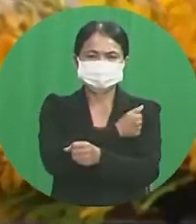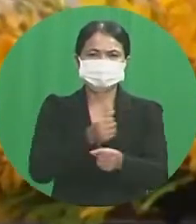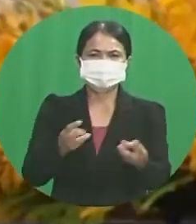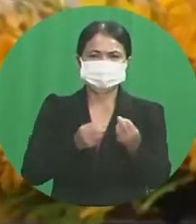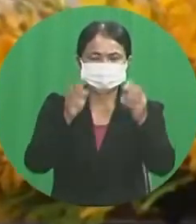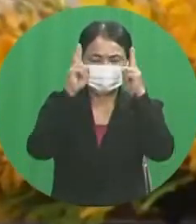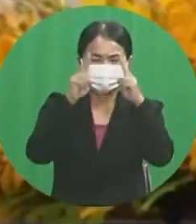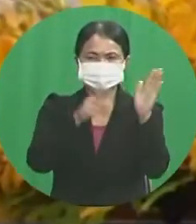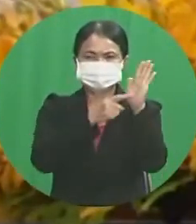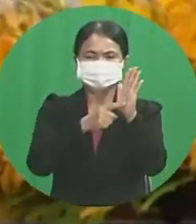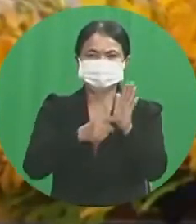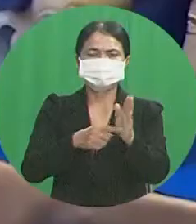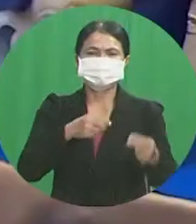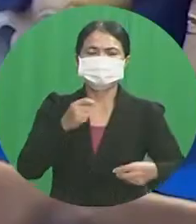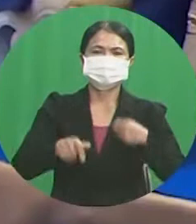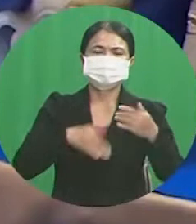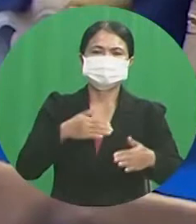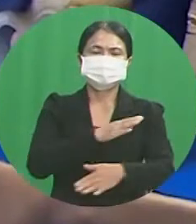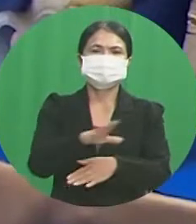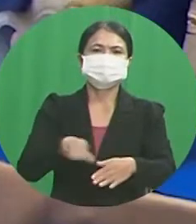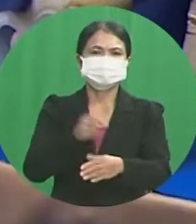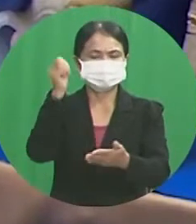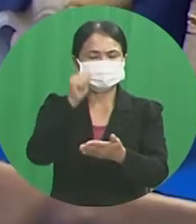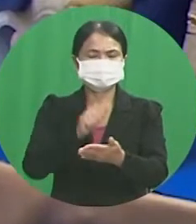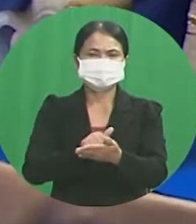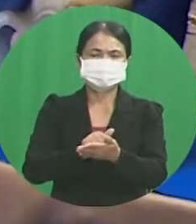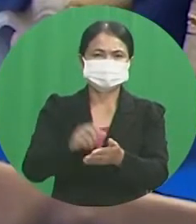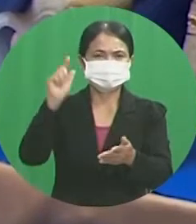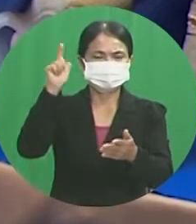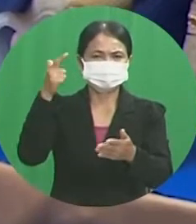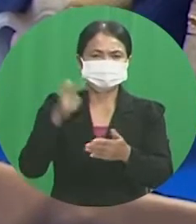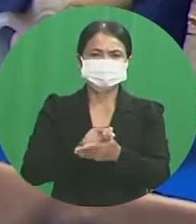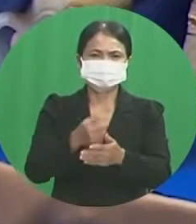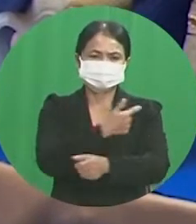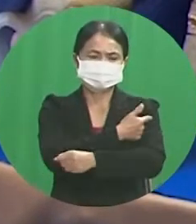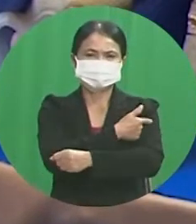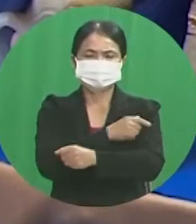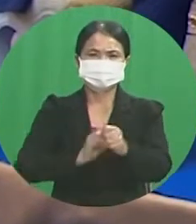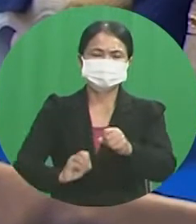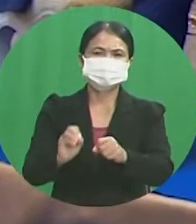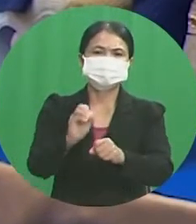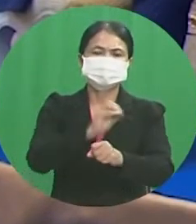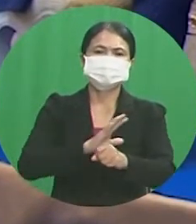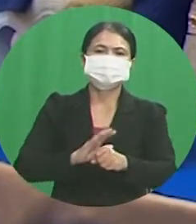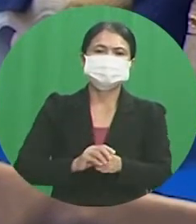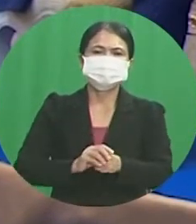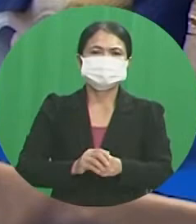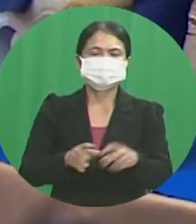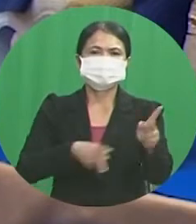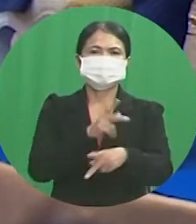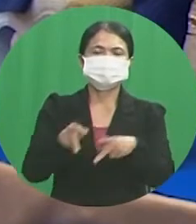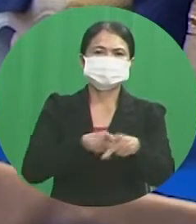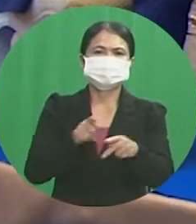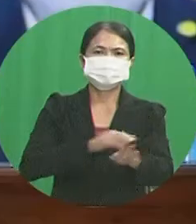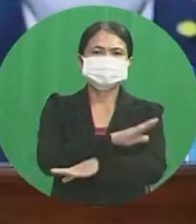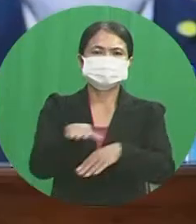សែនបានបង្ហាញនៅក្តីរីករាយដែលកម្ពុជាសម្រេចបាននូវភាពជោគជ័យក្នុងការចាក់វ៉ាក់សាំង COVID-19 ទៅដល់ប្រជាពលរដ្